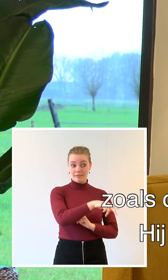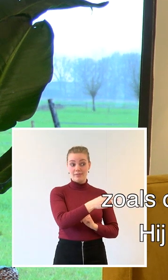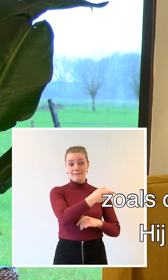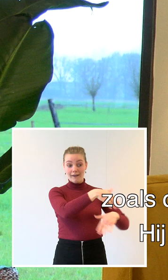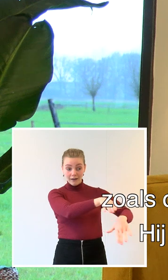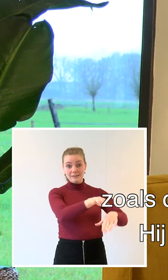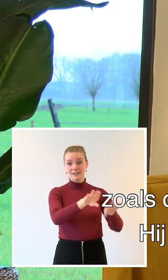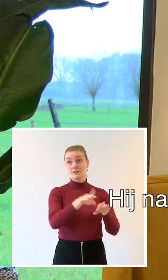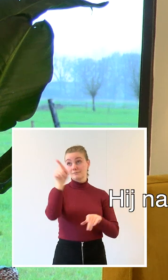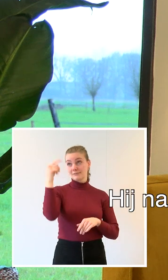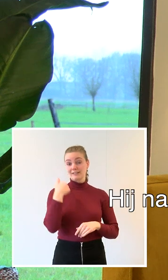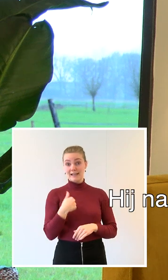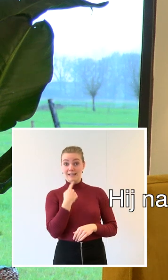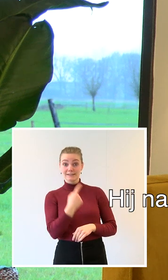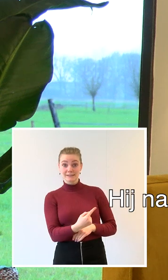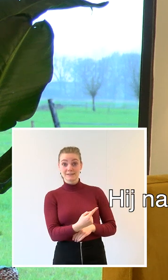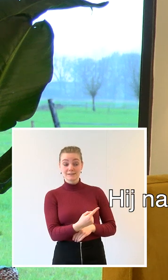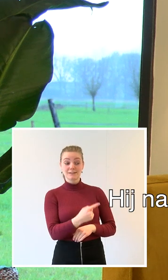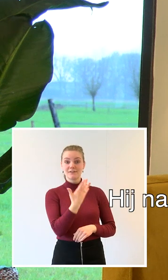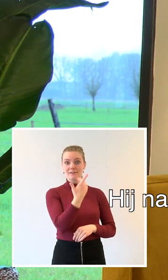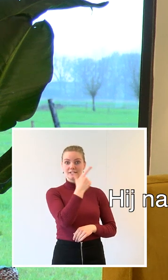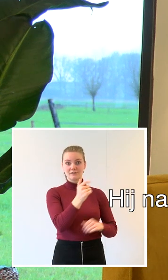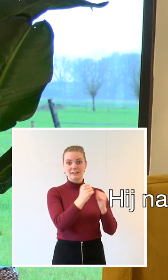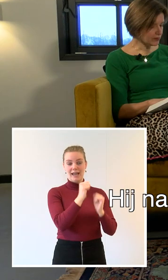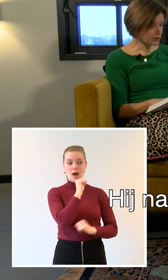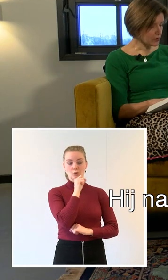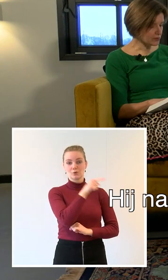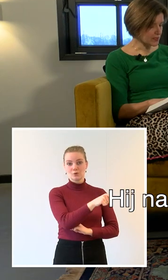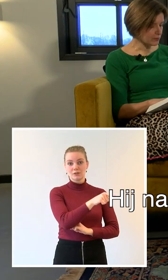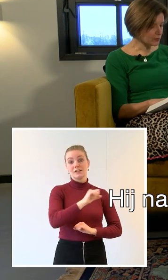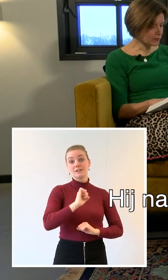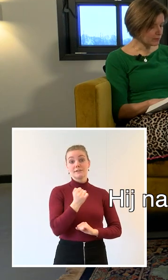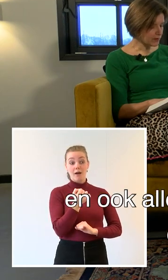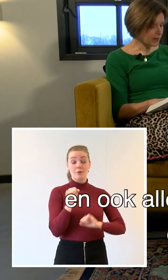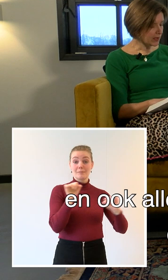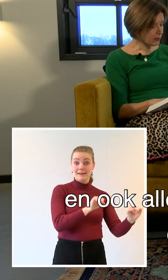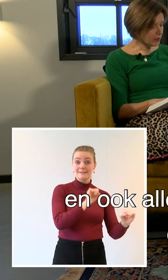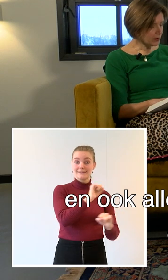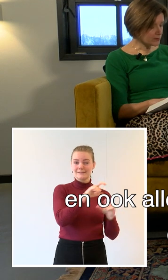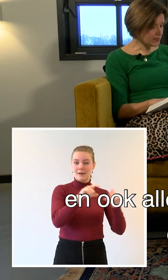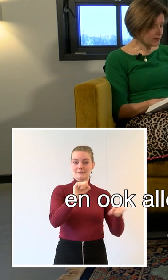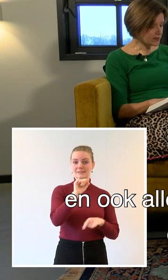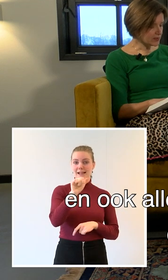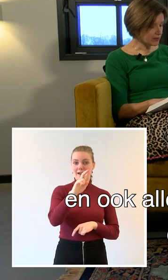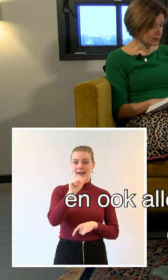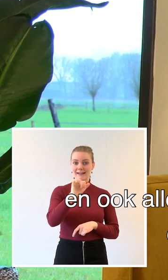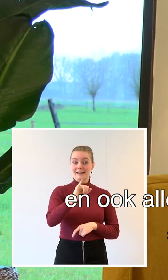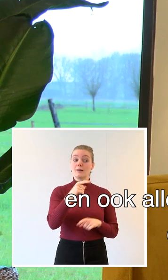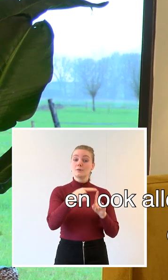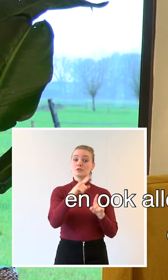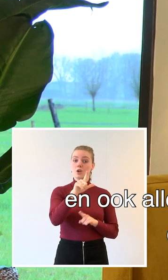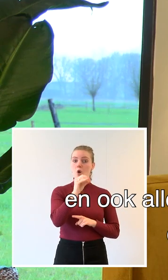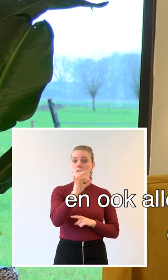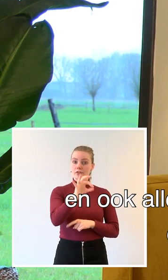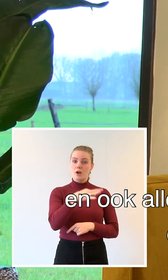toen 75 jaar. Hij nam zijn vrouw Sarai mee en Lot, de zoon van zijn broer, en ook alle bezittingen die ze hadden